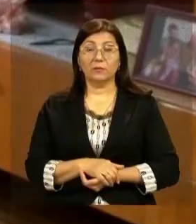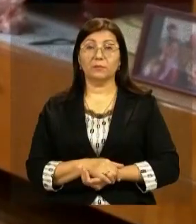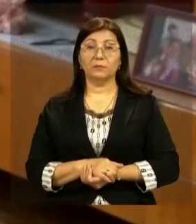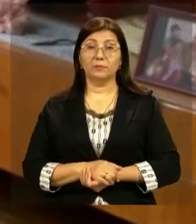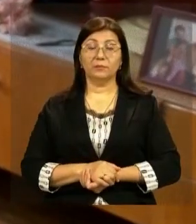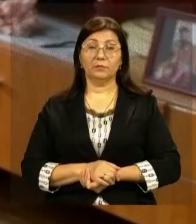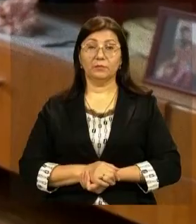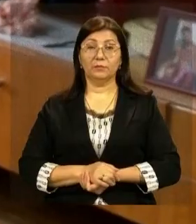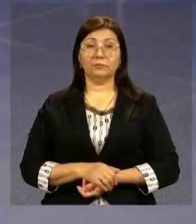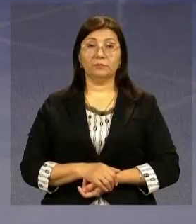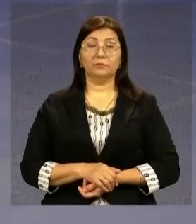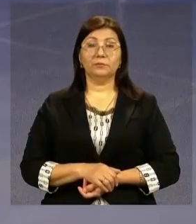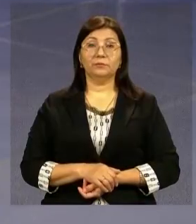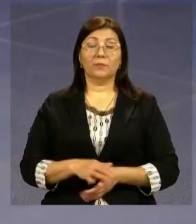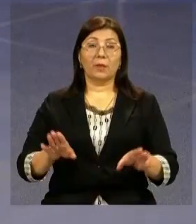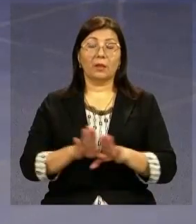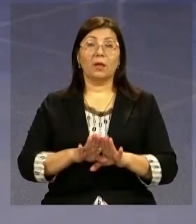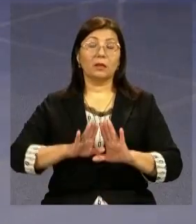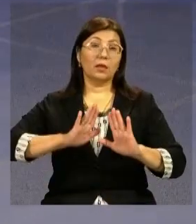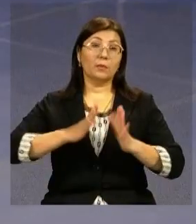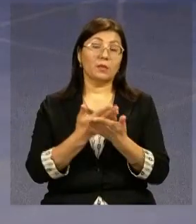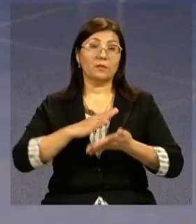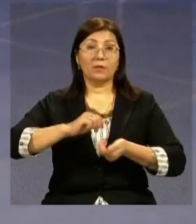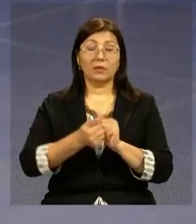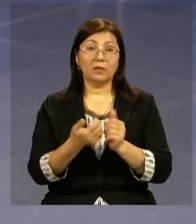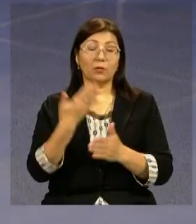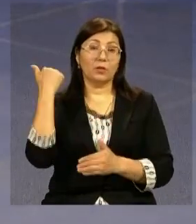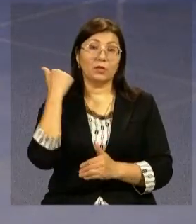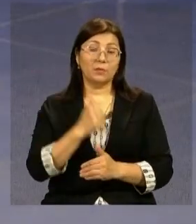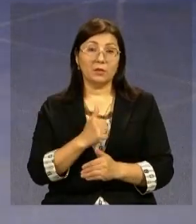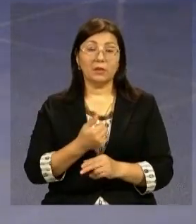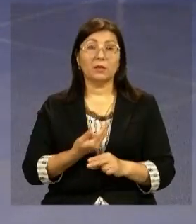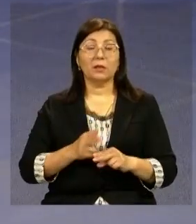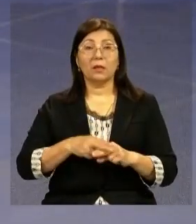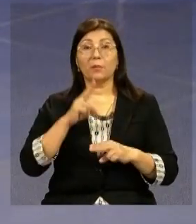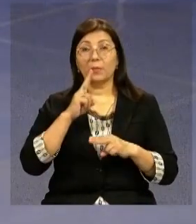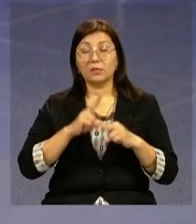Дегеев, Аптатынысы. Такими событиями запомнилась уходящая неделя.